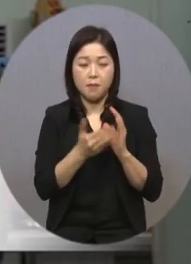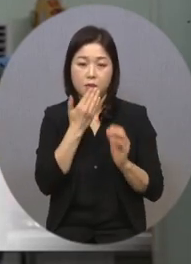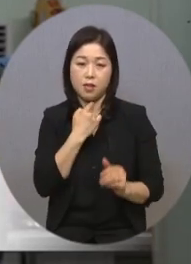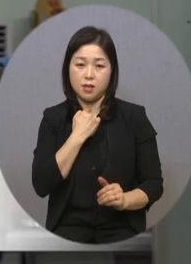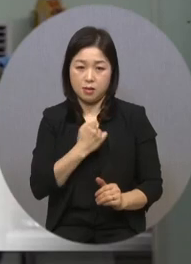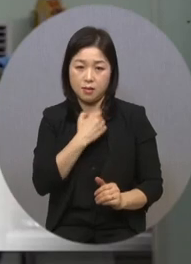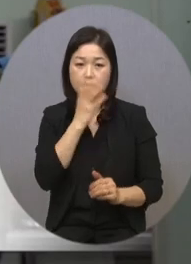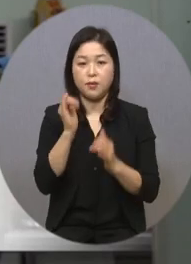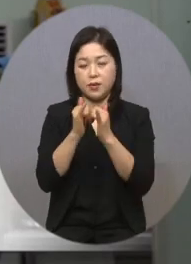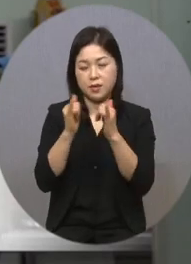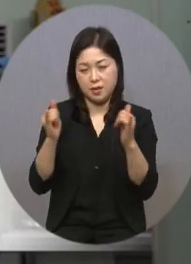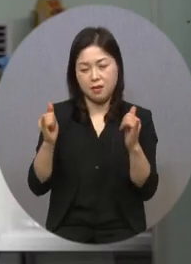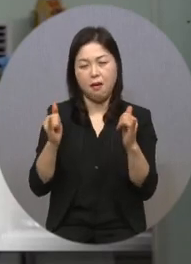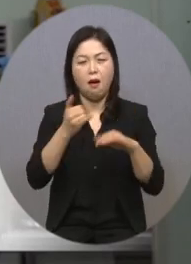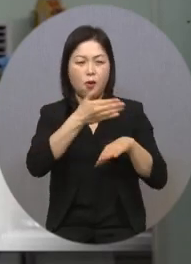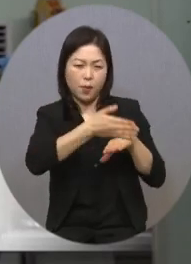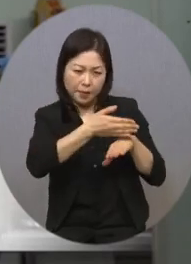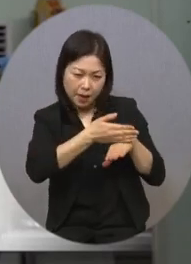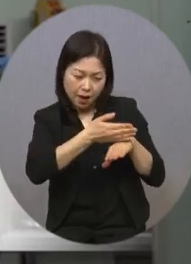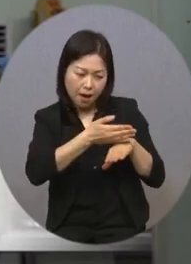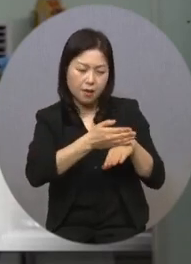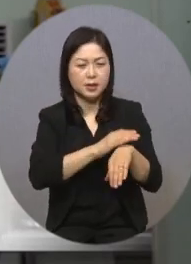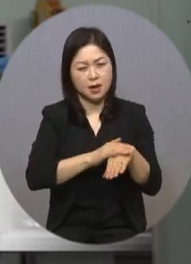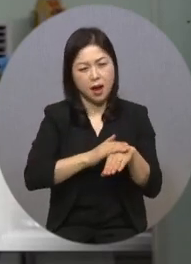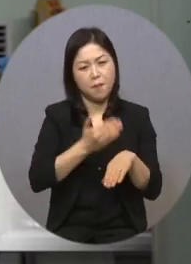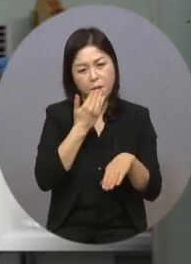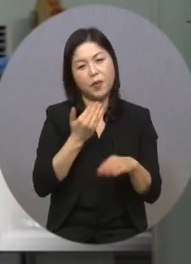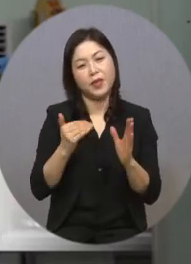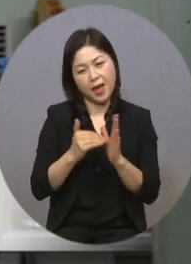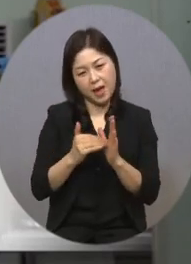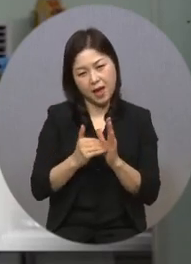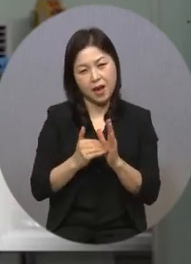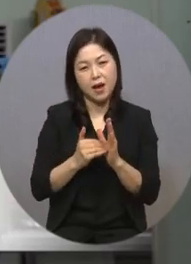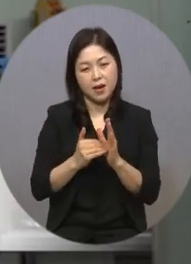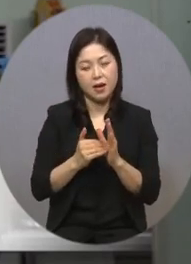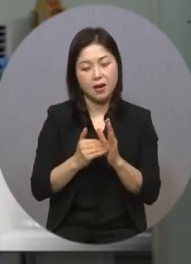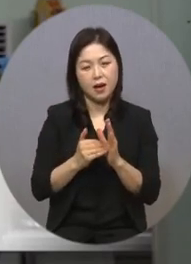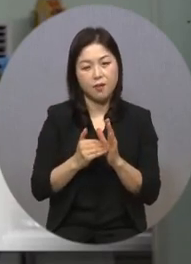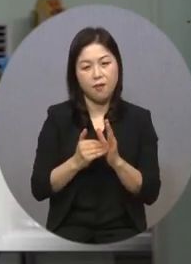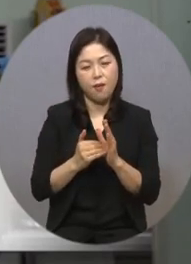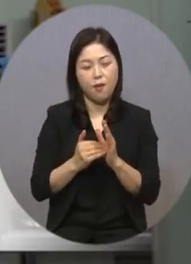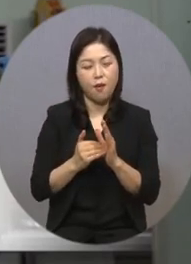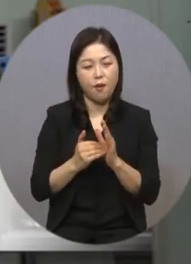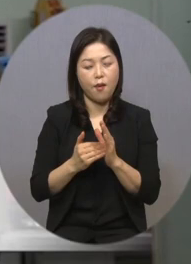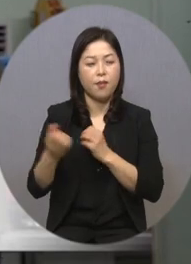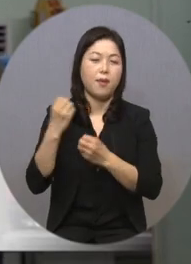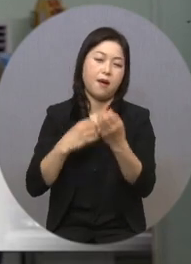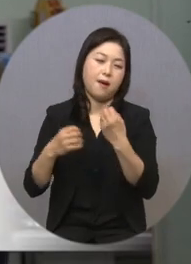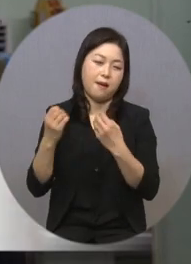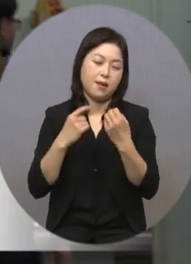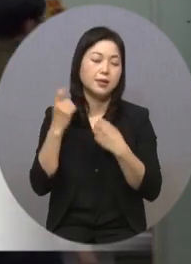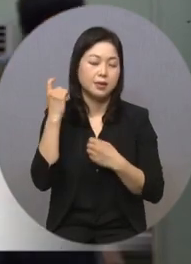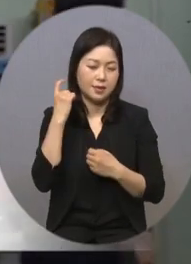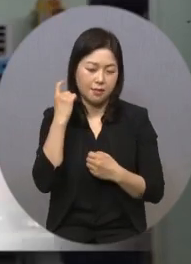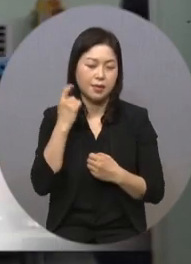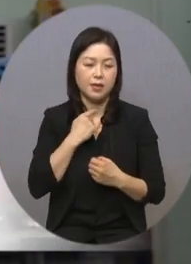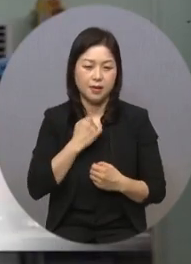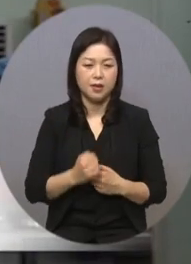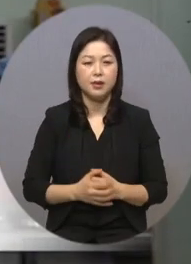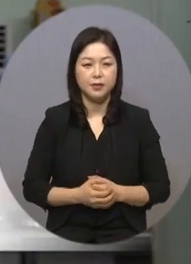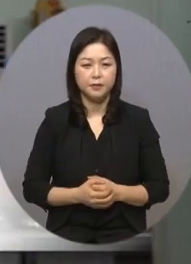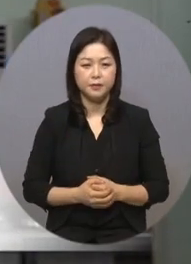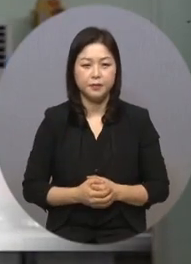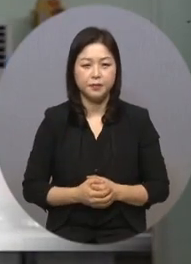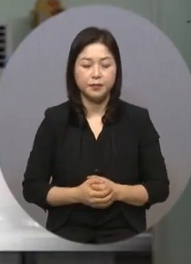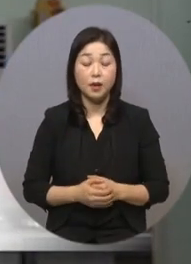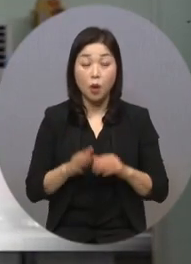어르신들께서 너무너무 고맙게 잘 먹었다고 인편으로 인해서 많이 제가 들었거든요.